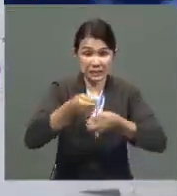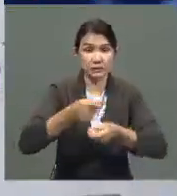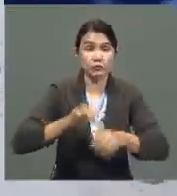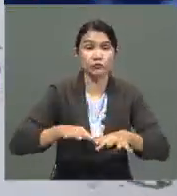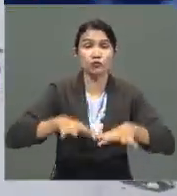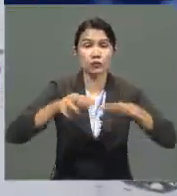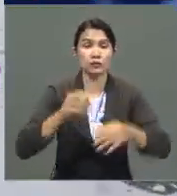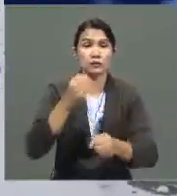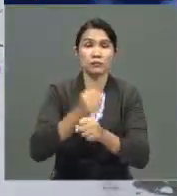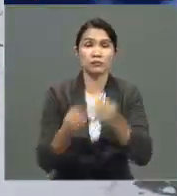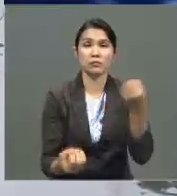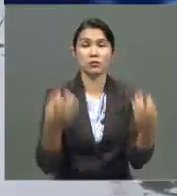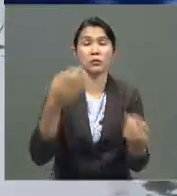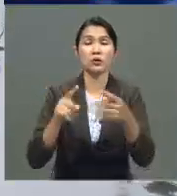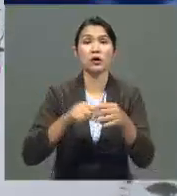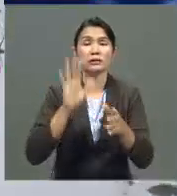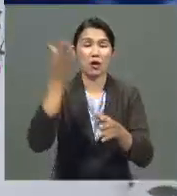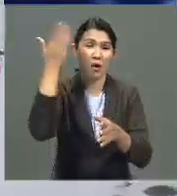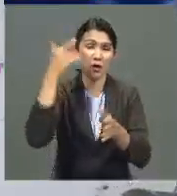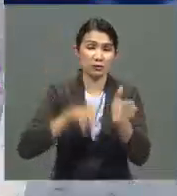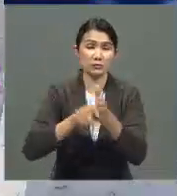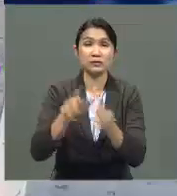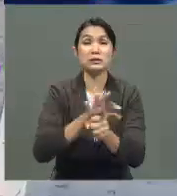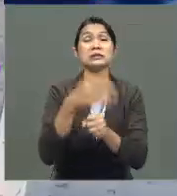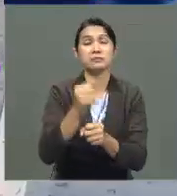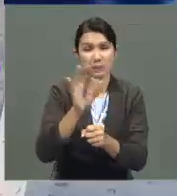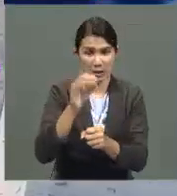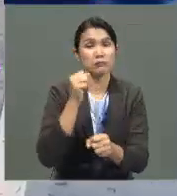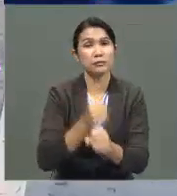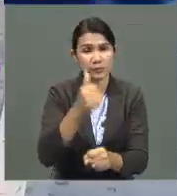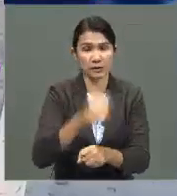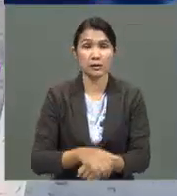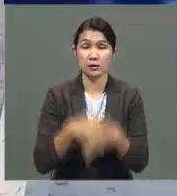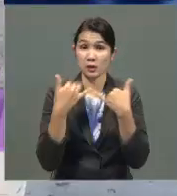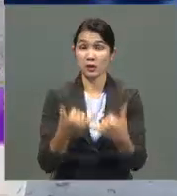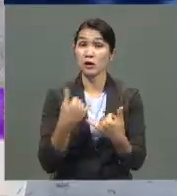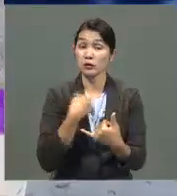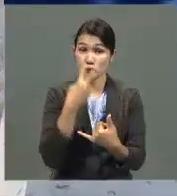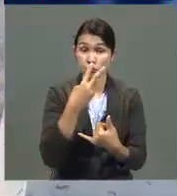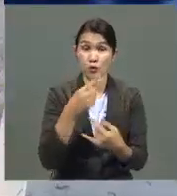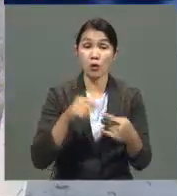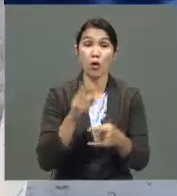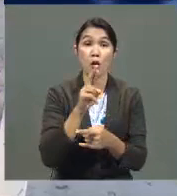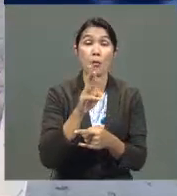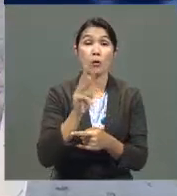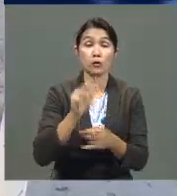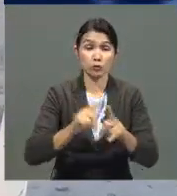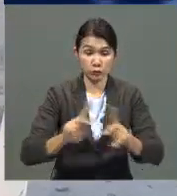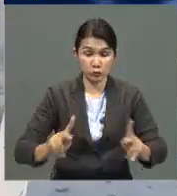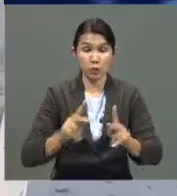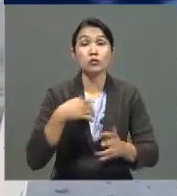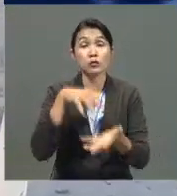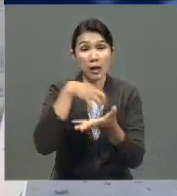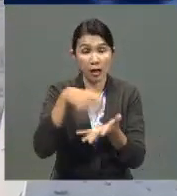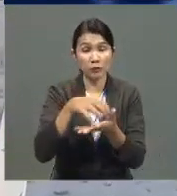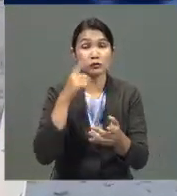ากสถานการณ์โควิด-19 ได้นะคะเดี๋ยวลองไปฟังบางช่วงบางตอนนะคะจากสิ่งที่รัฐมนตรีเน้นย้ำในการช่วยเหลือประชาช